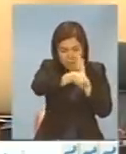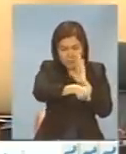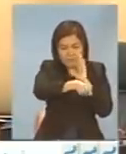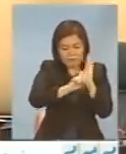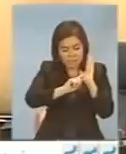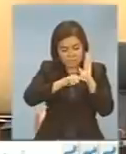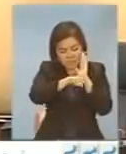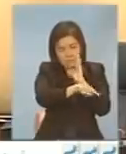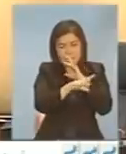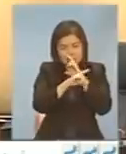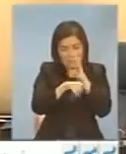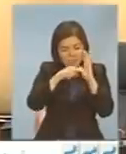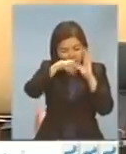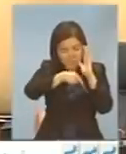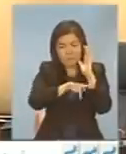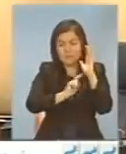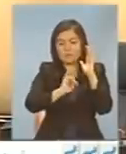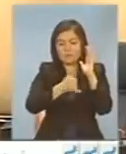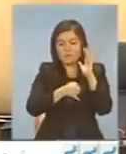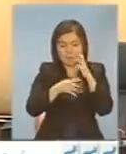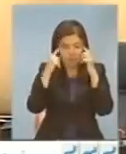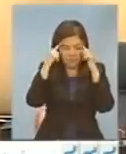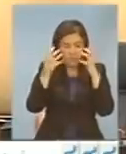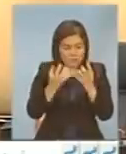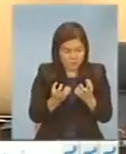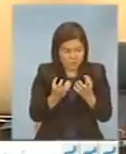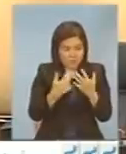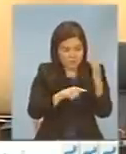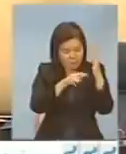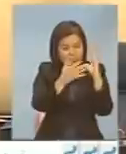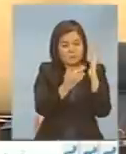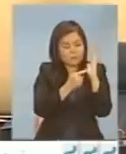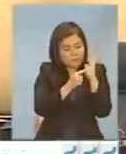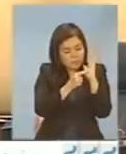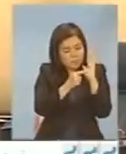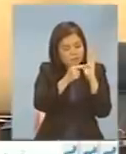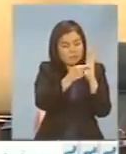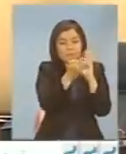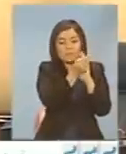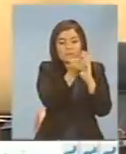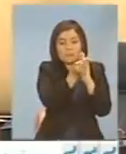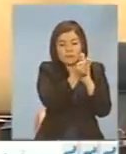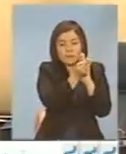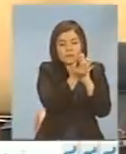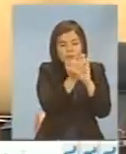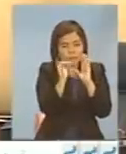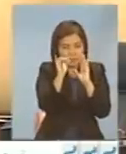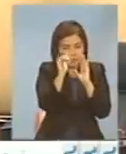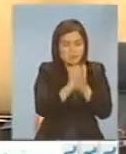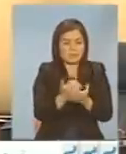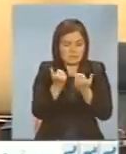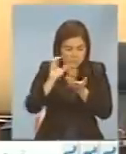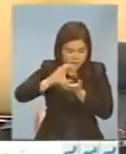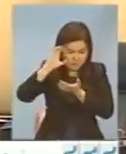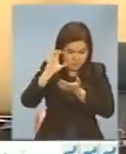รุงเทพระยองและกรุงเทพหัวหินส่วนที่จะขยายไปหนองคายนะครับขอให้เราตั้งไข่ตอนแรกได้ครับเพราะว่าในการลงทุนรถไฟความ